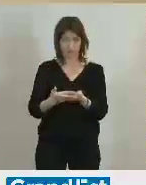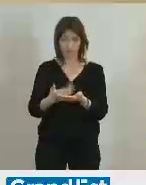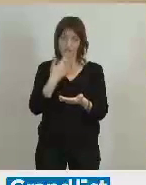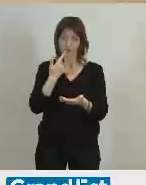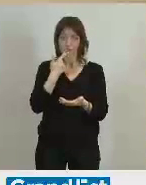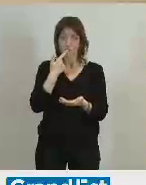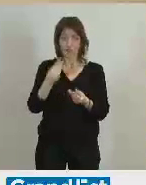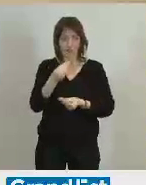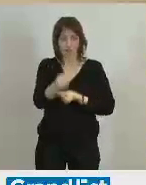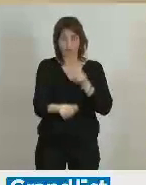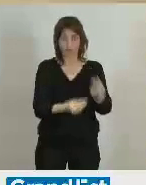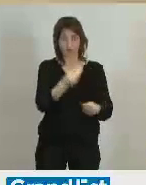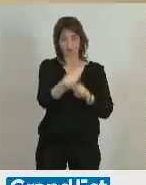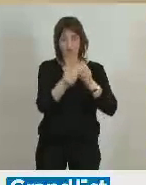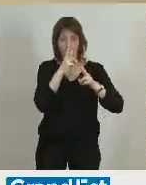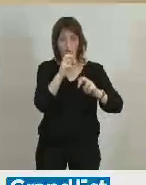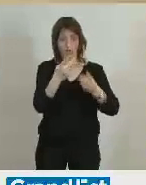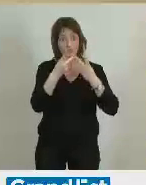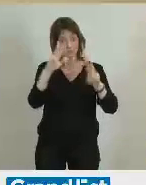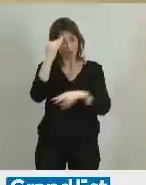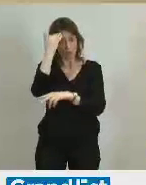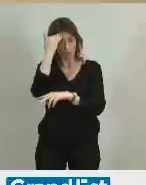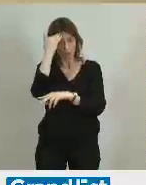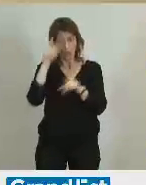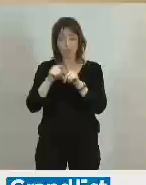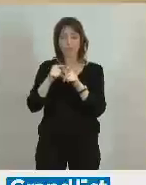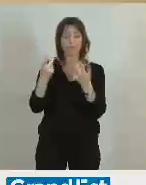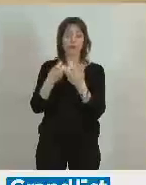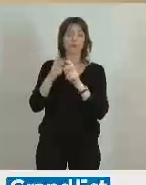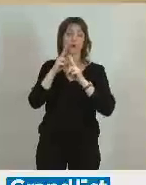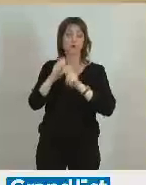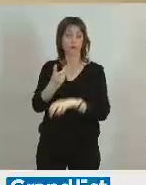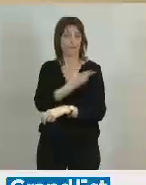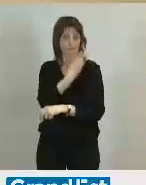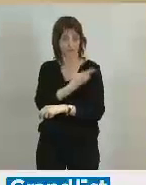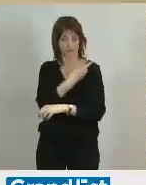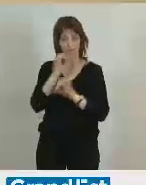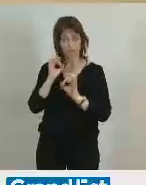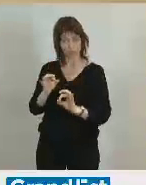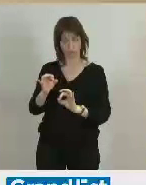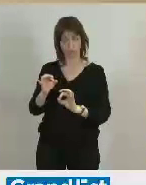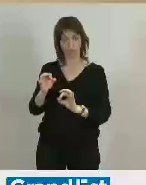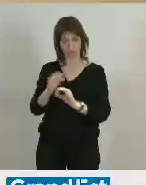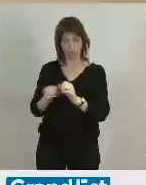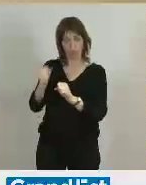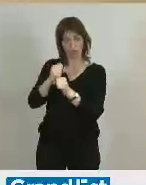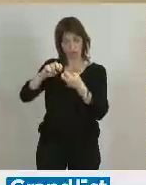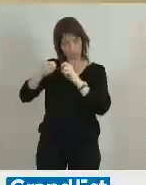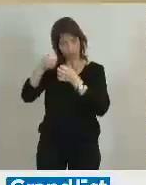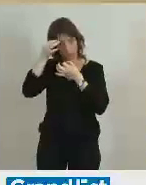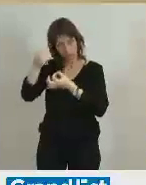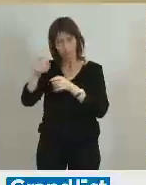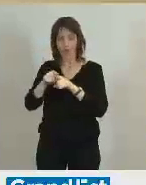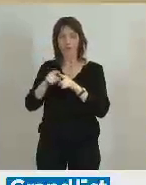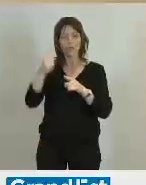particulier dans les domaines où la recherche publique est reconnue, comme la recherche médicale, où les acteurs ont réussi à se structurer efficacement, comme dans les domaines des